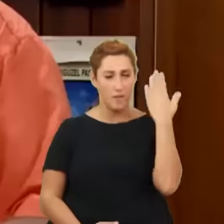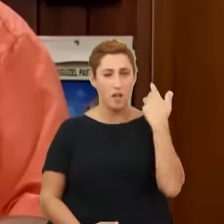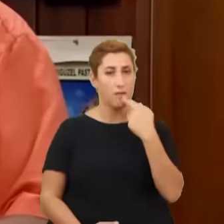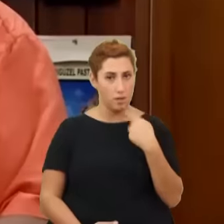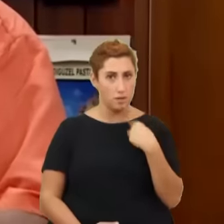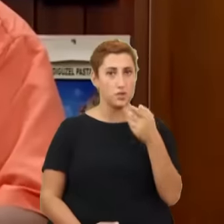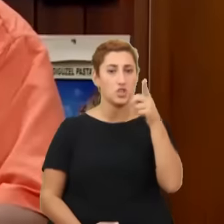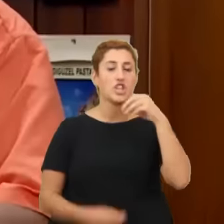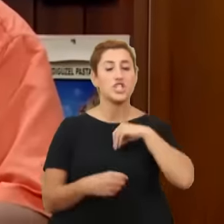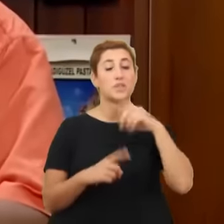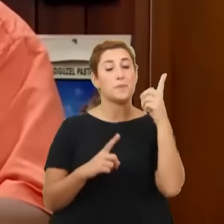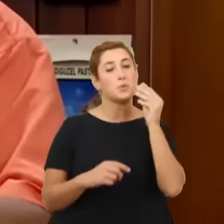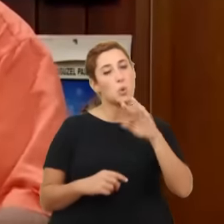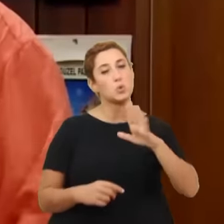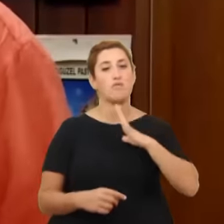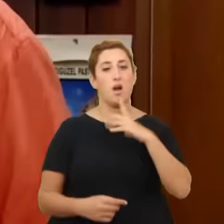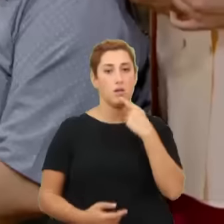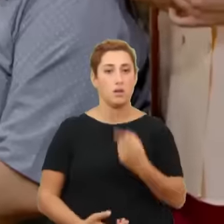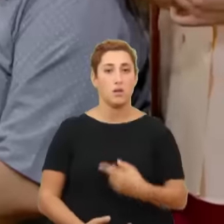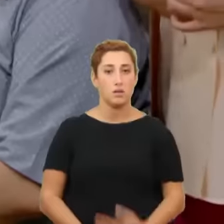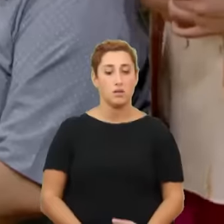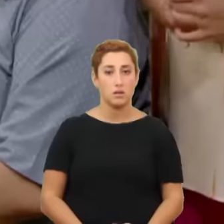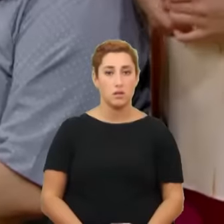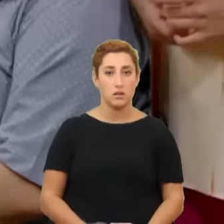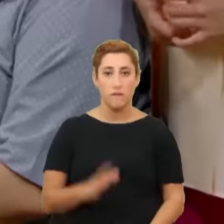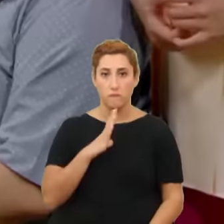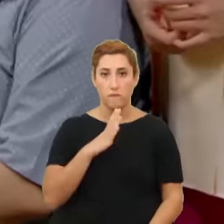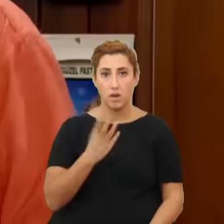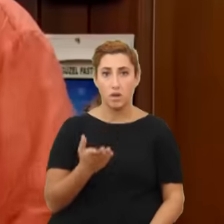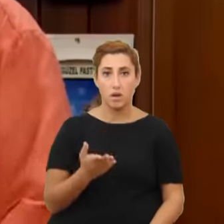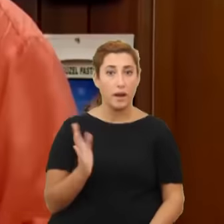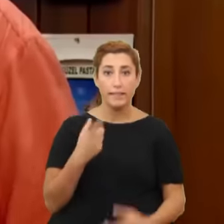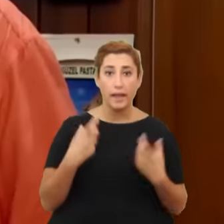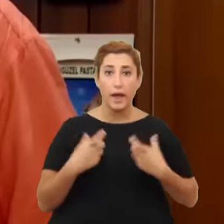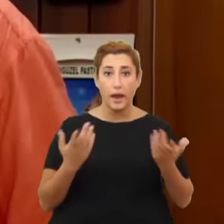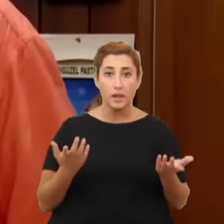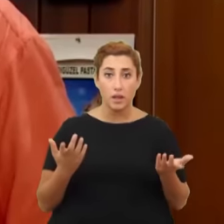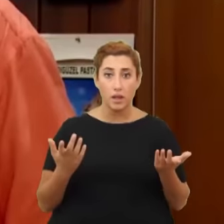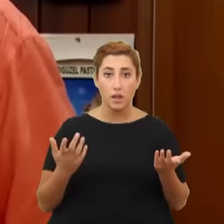bana? Senin içinde bir tane çocuk var diye. Var. Hani nerede?